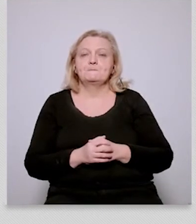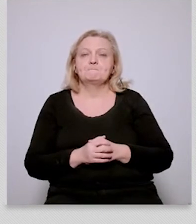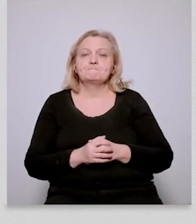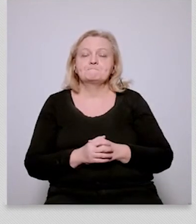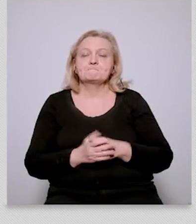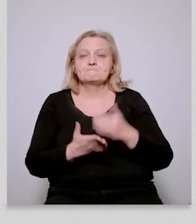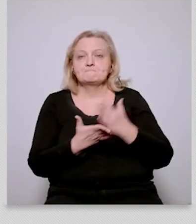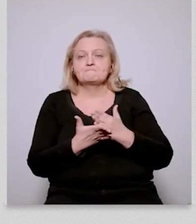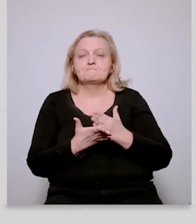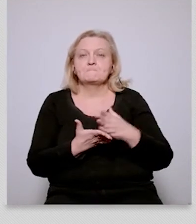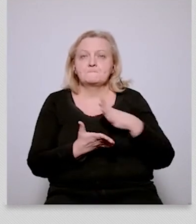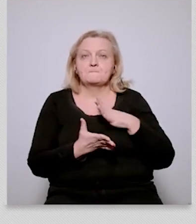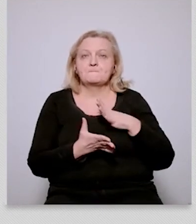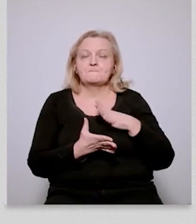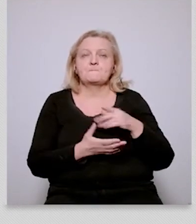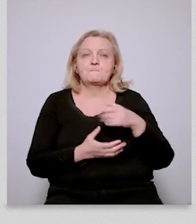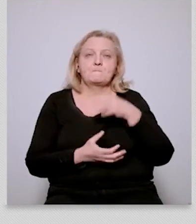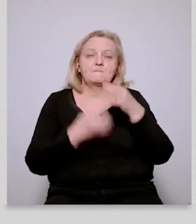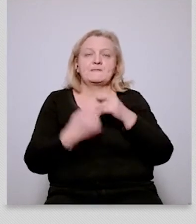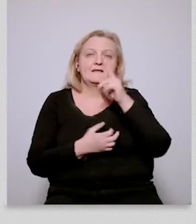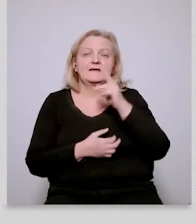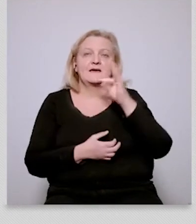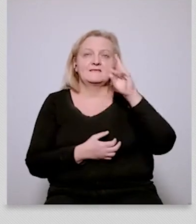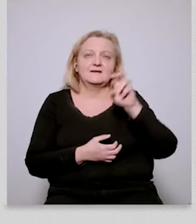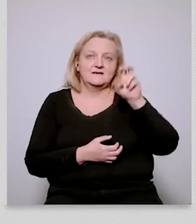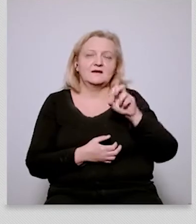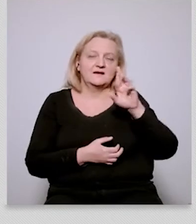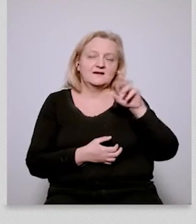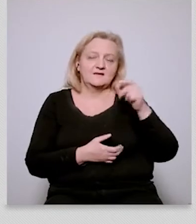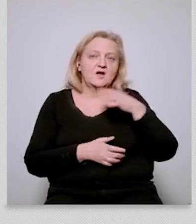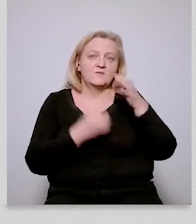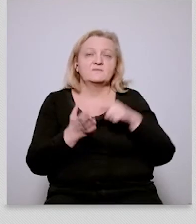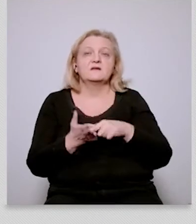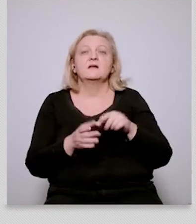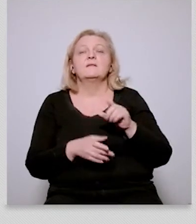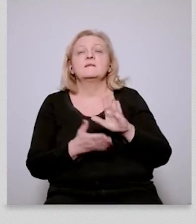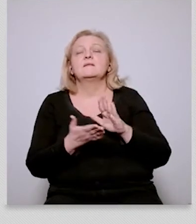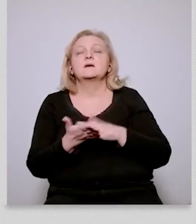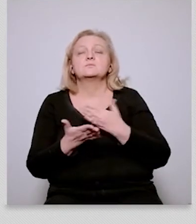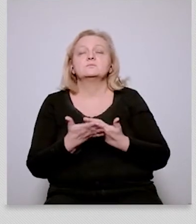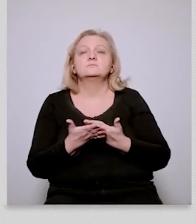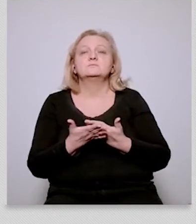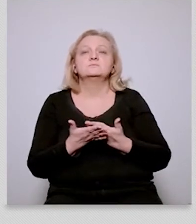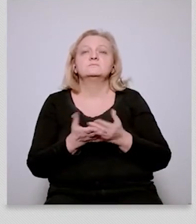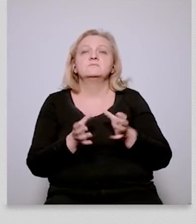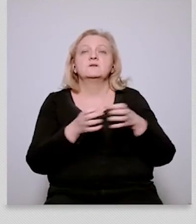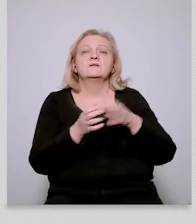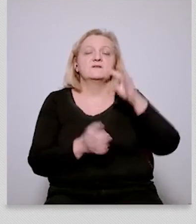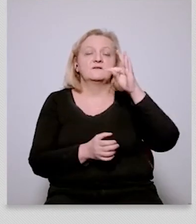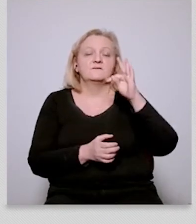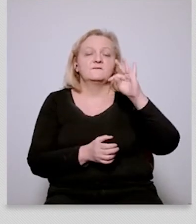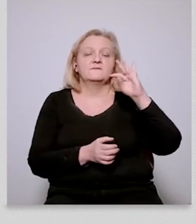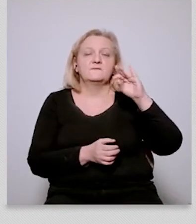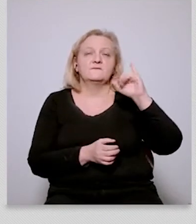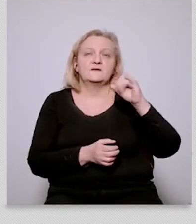już nawiązała Katrin czyli na przykład jeżeli chodzi o implementacji pakietów Fit for 55